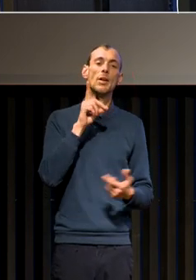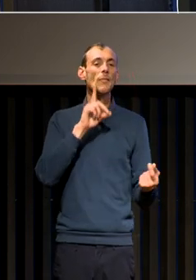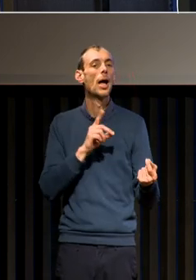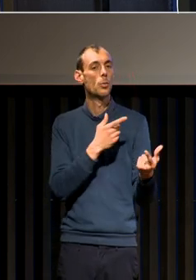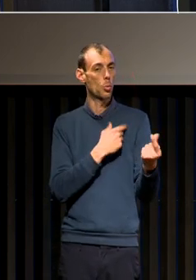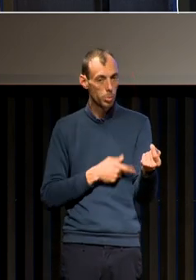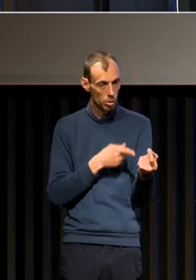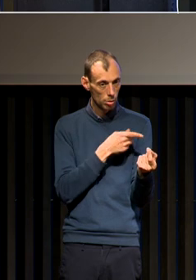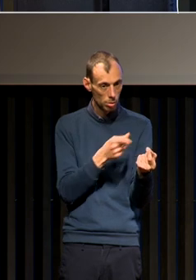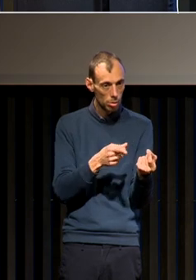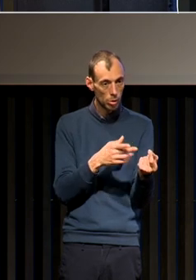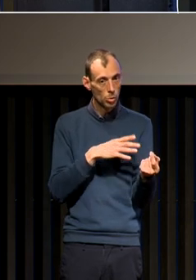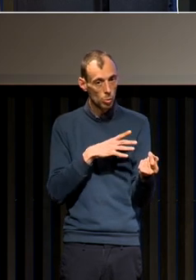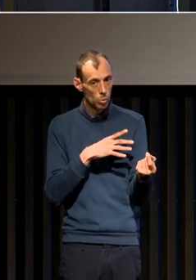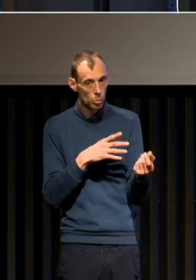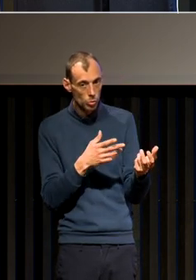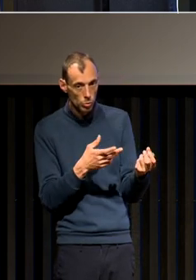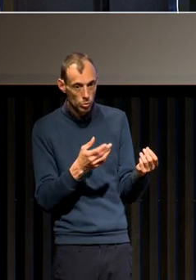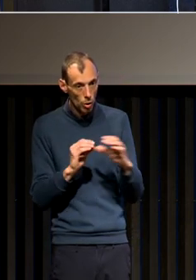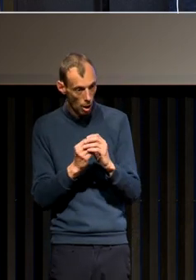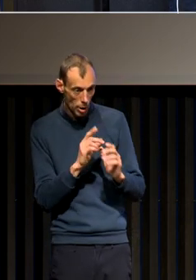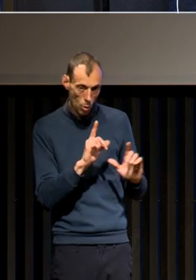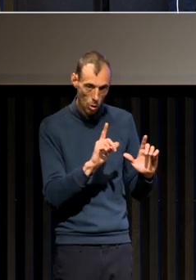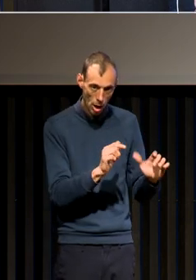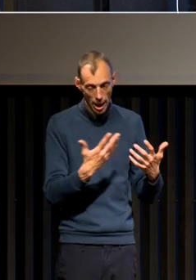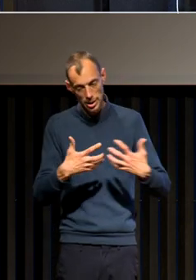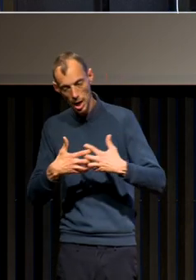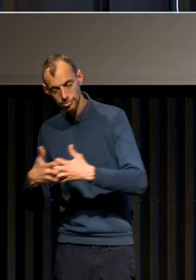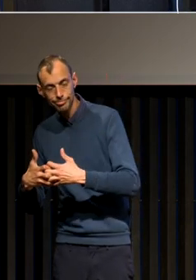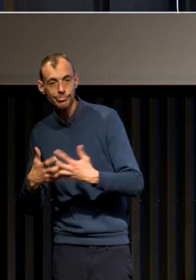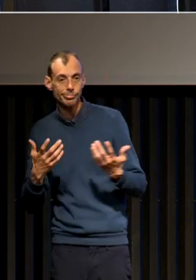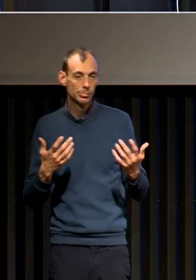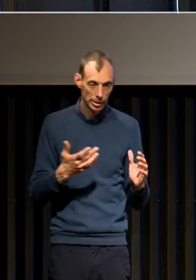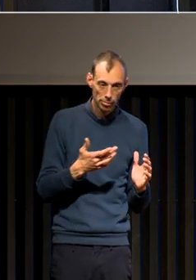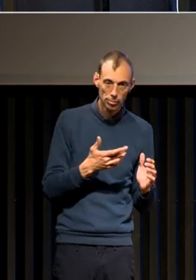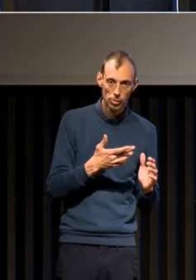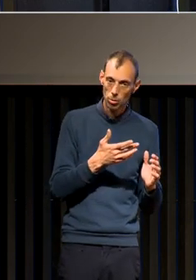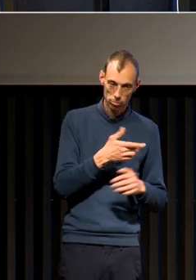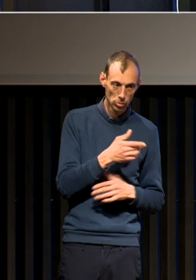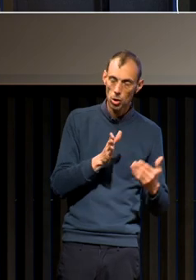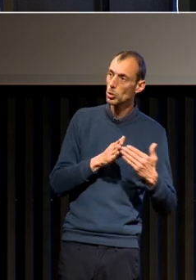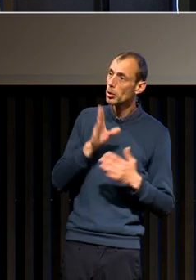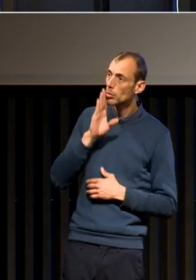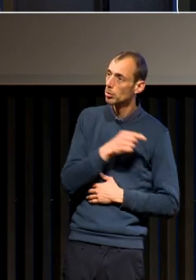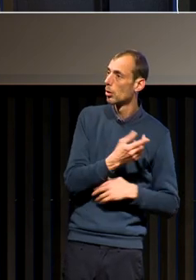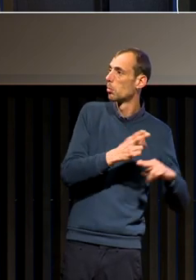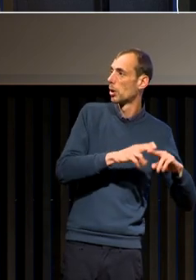pas demander à se les faire transférer si la conjointe décède.